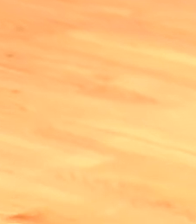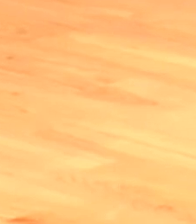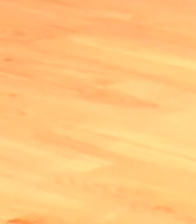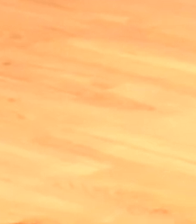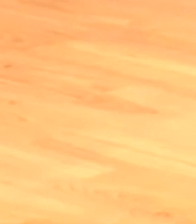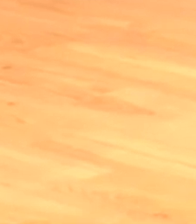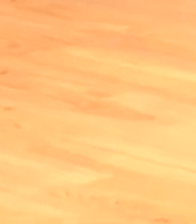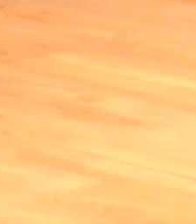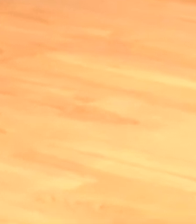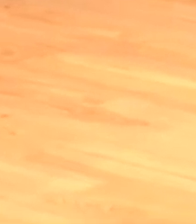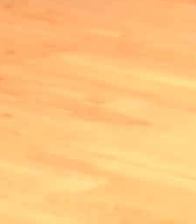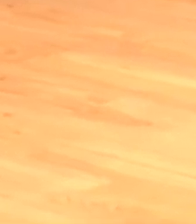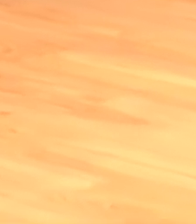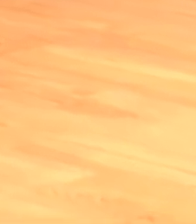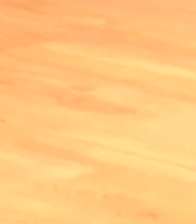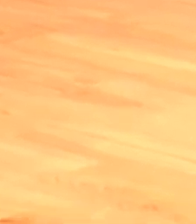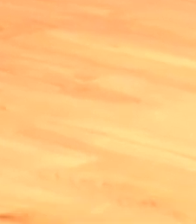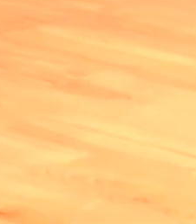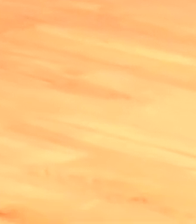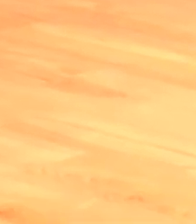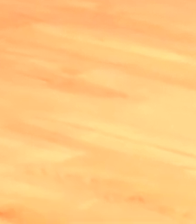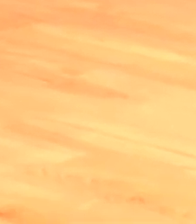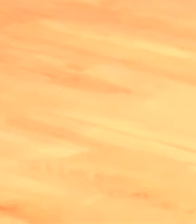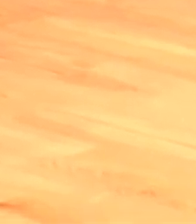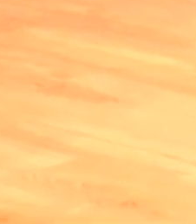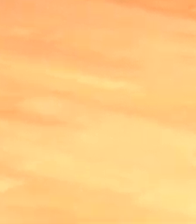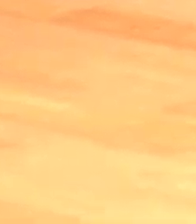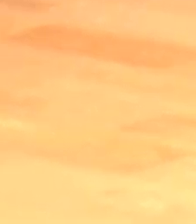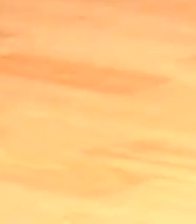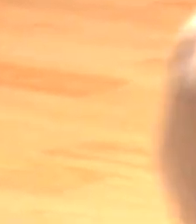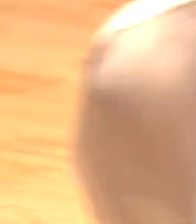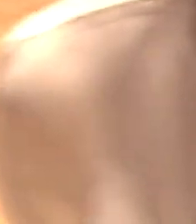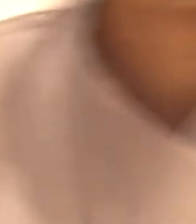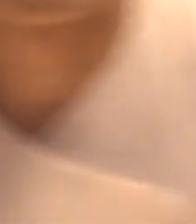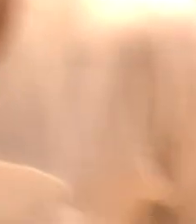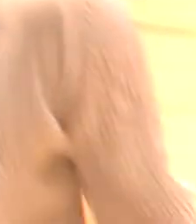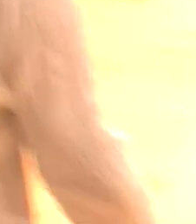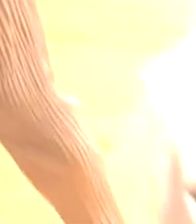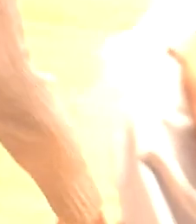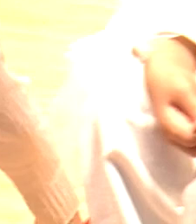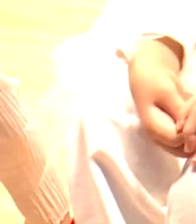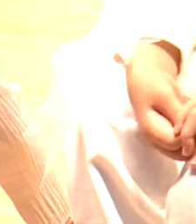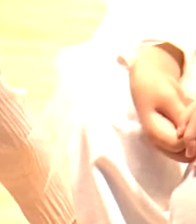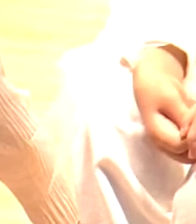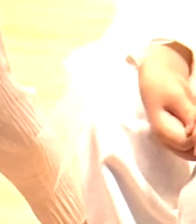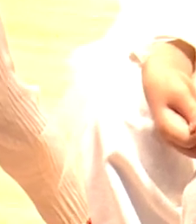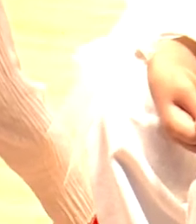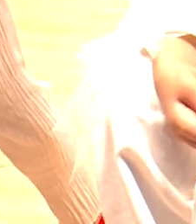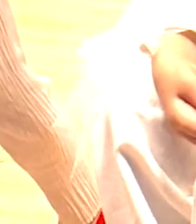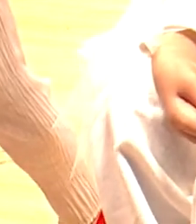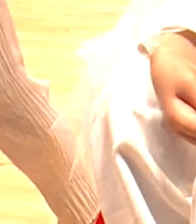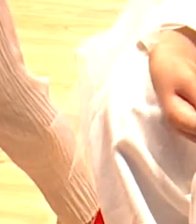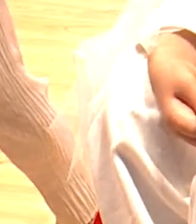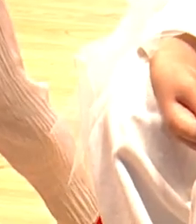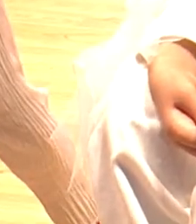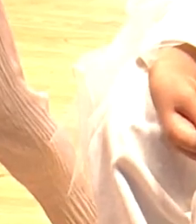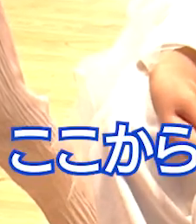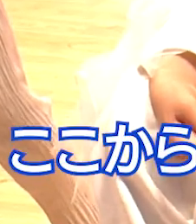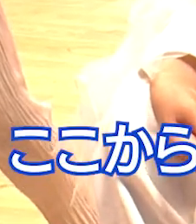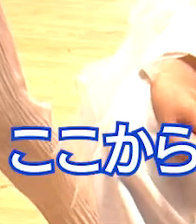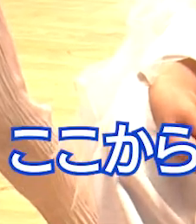思う魅力をそれぞれ的にもチャレンジしたと思いますうん